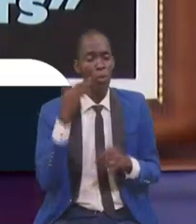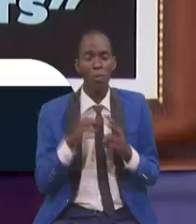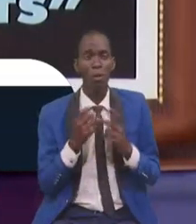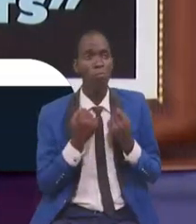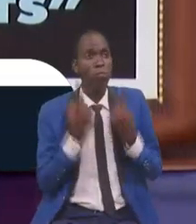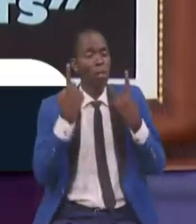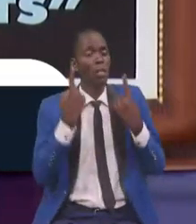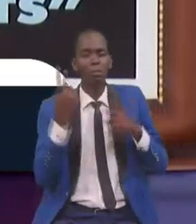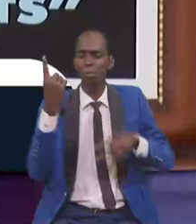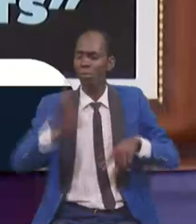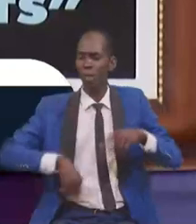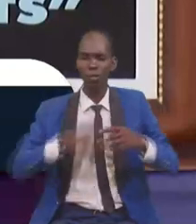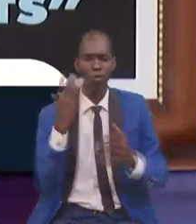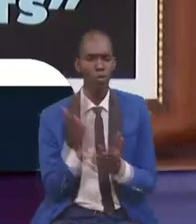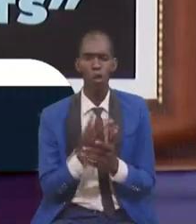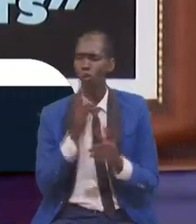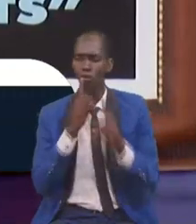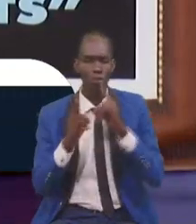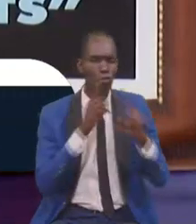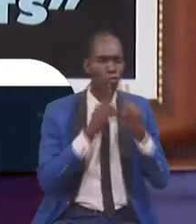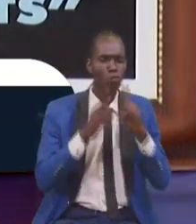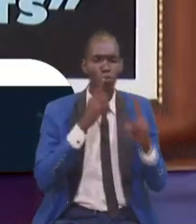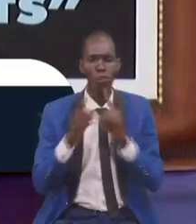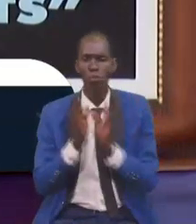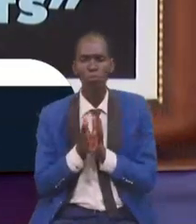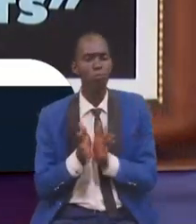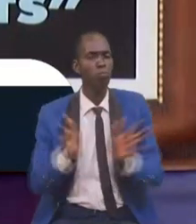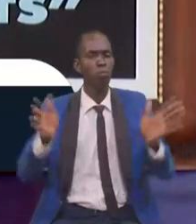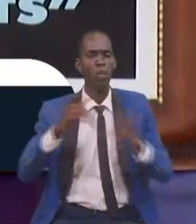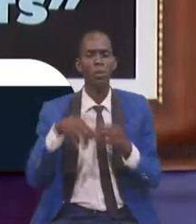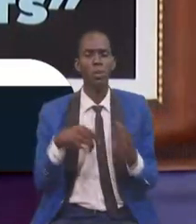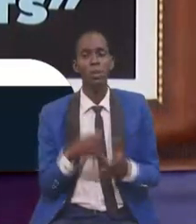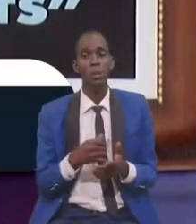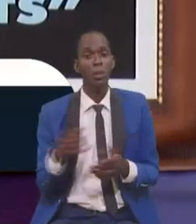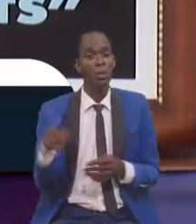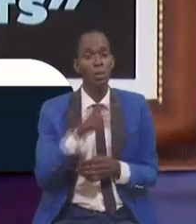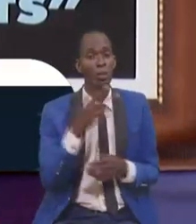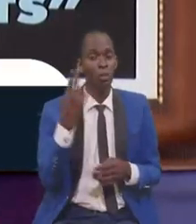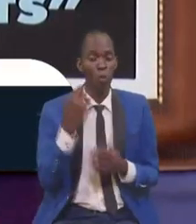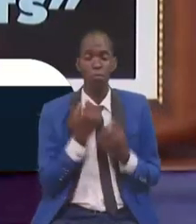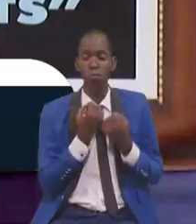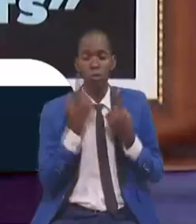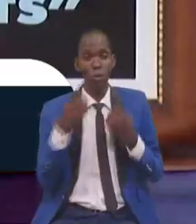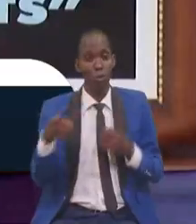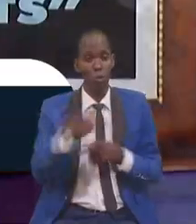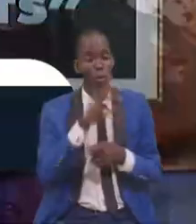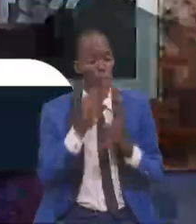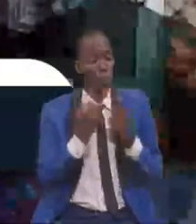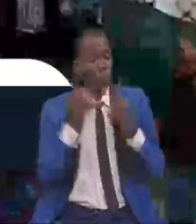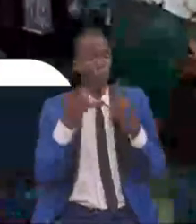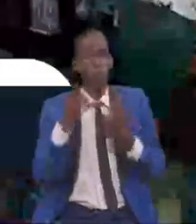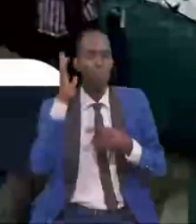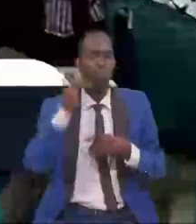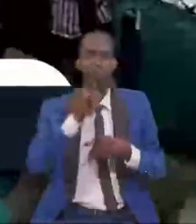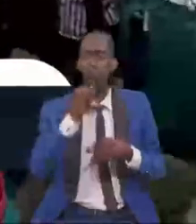Ils étaient si étonnés, ils ne pouvaient pas cesser d'en parler. Vous serez si étonnés, vous ne serez pas en mesure de cesser